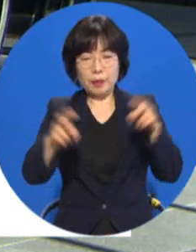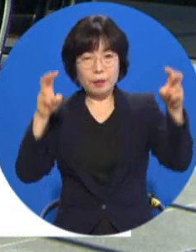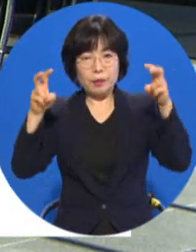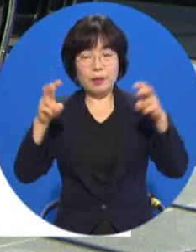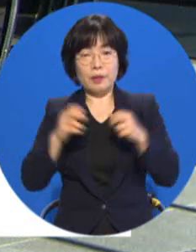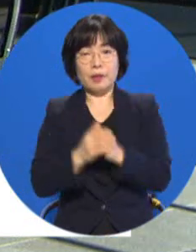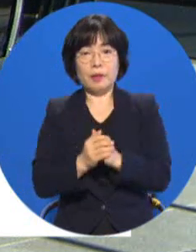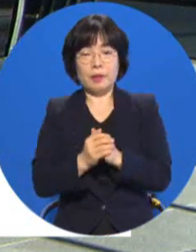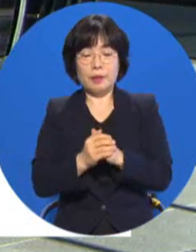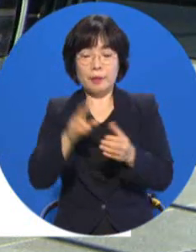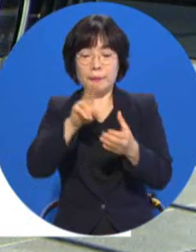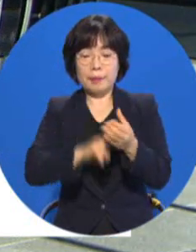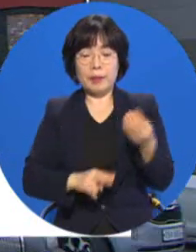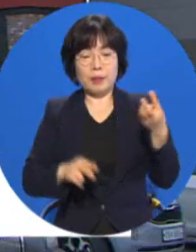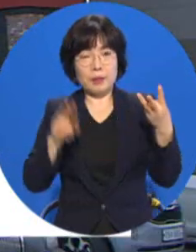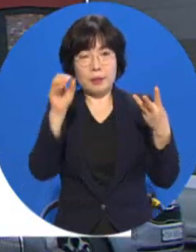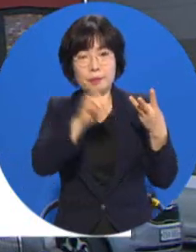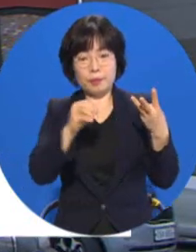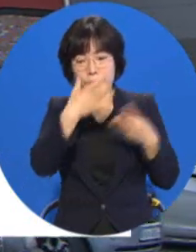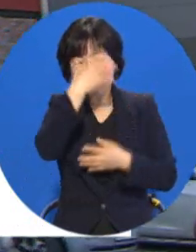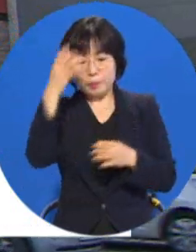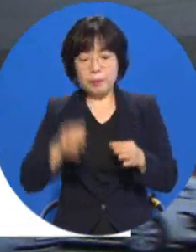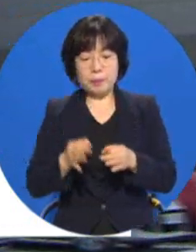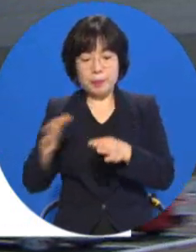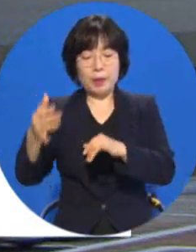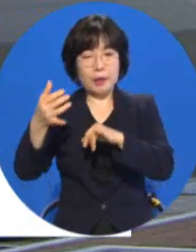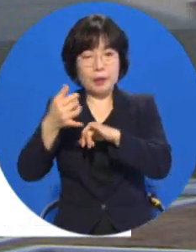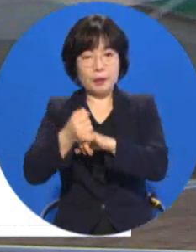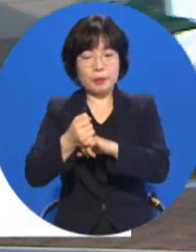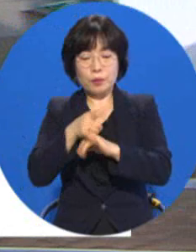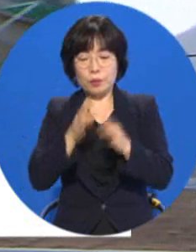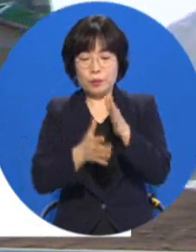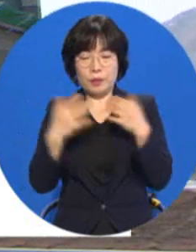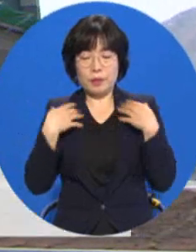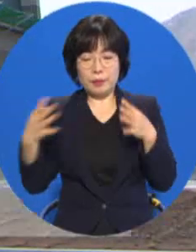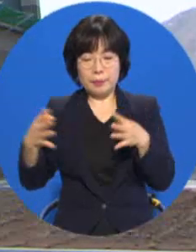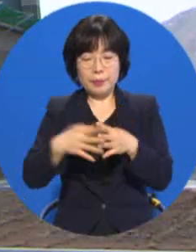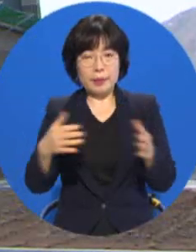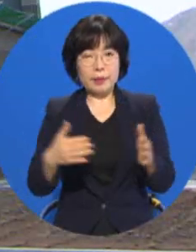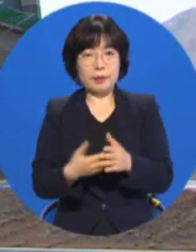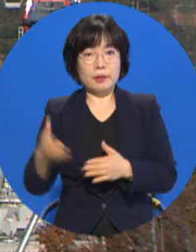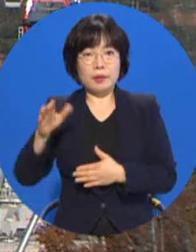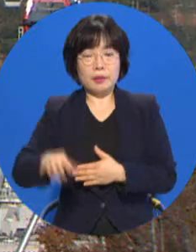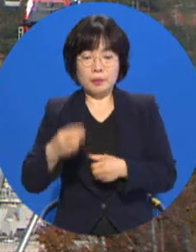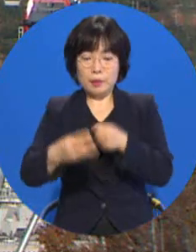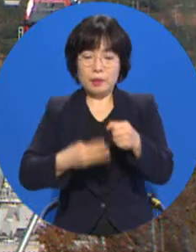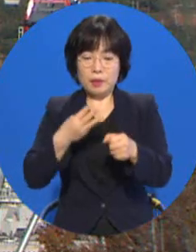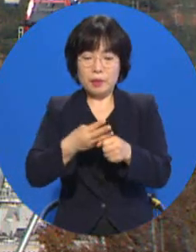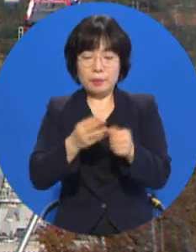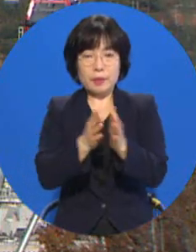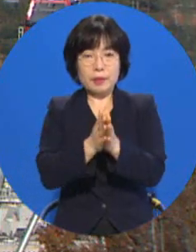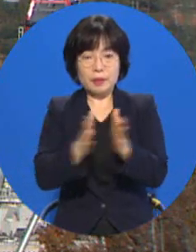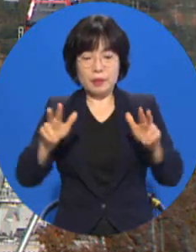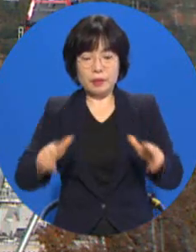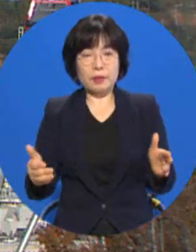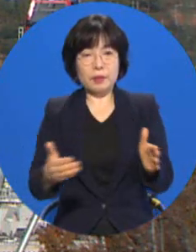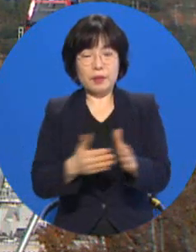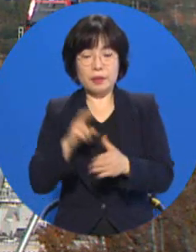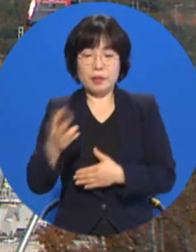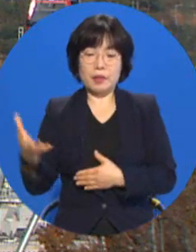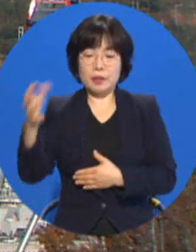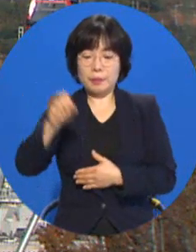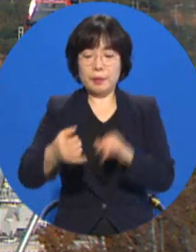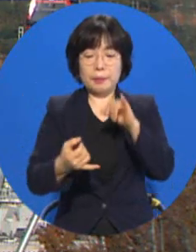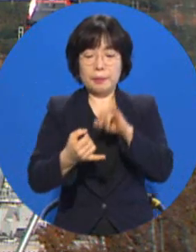케이블카는 매출액의 3%를 공익 기부하겠다고 여수시와 협약했으나 3년째부터 현재까지